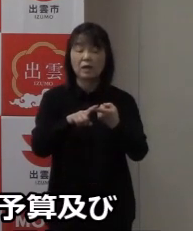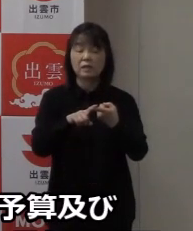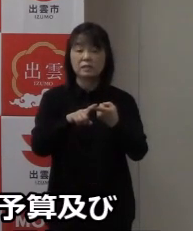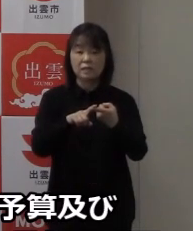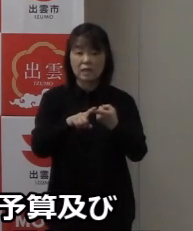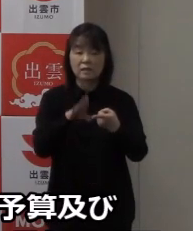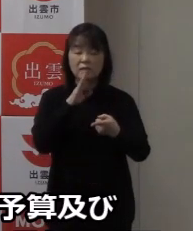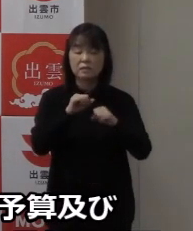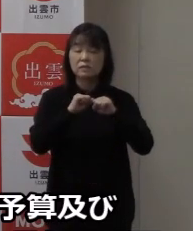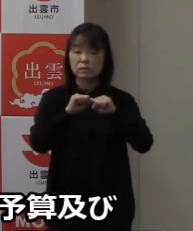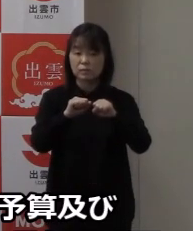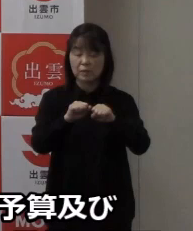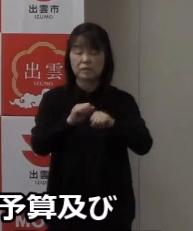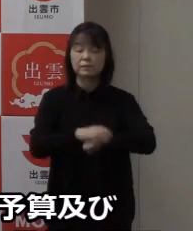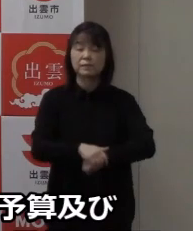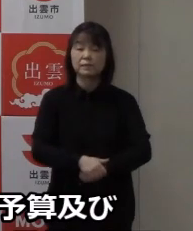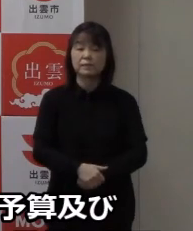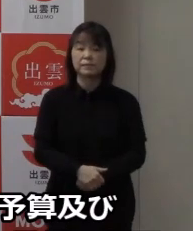実施してまいりますが、